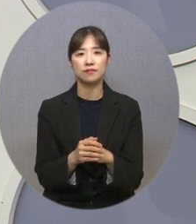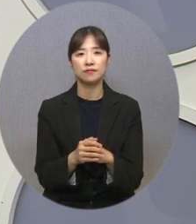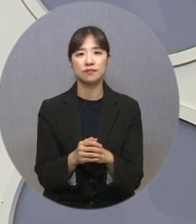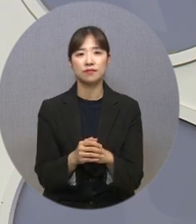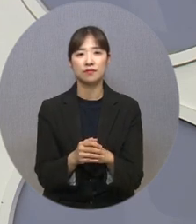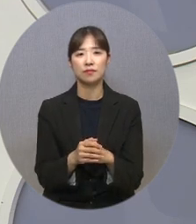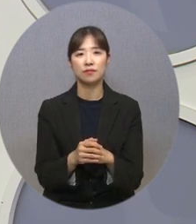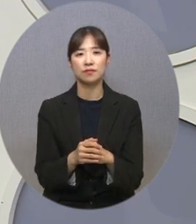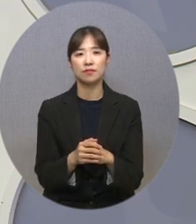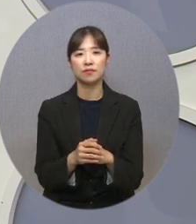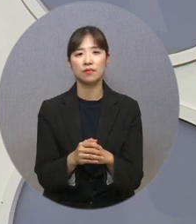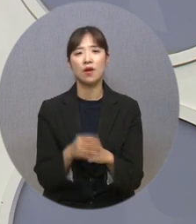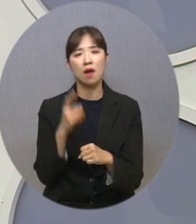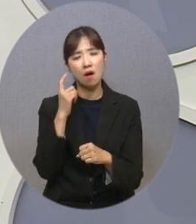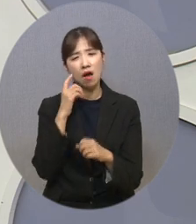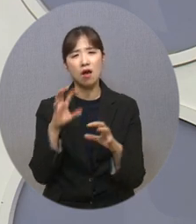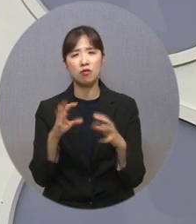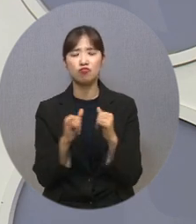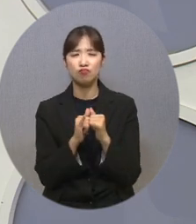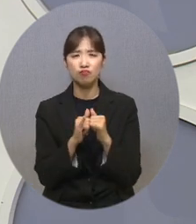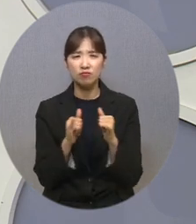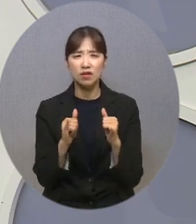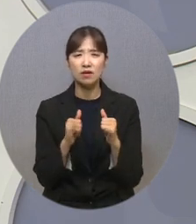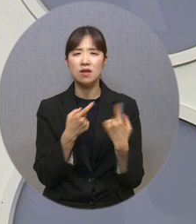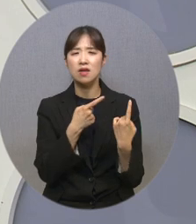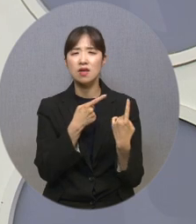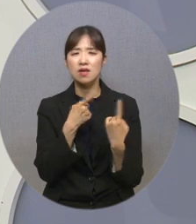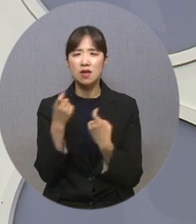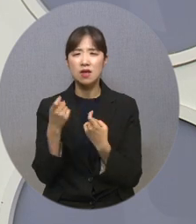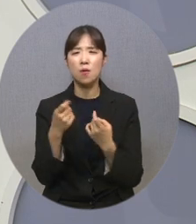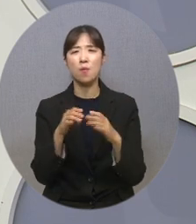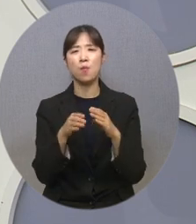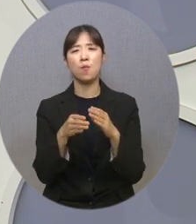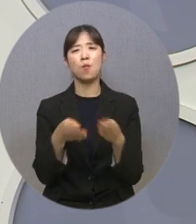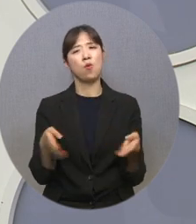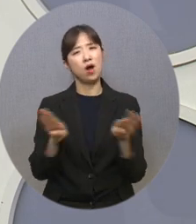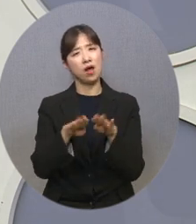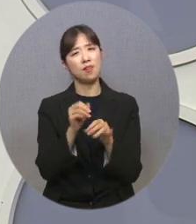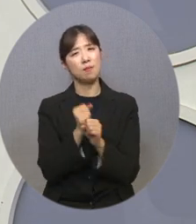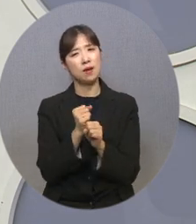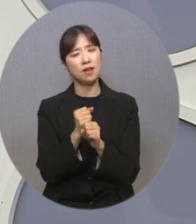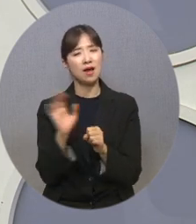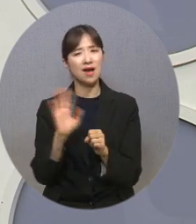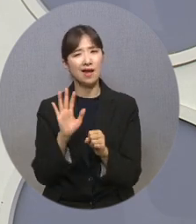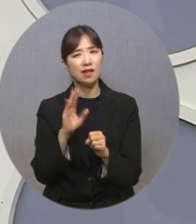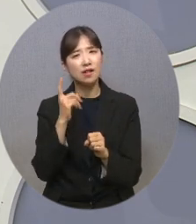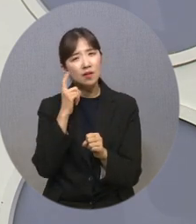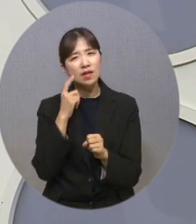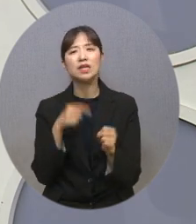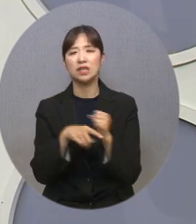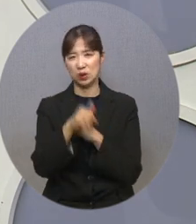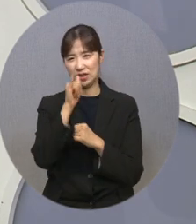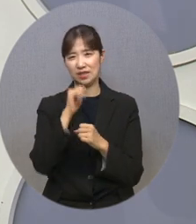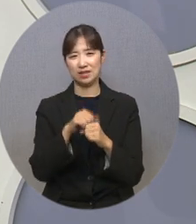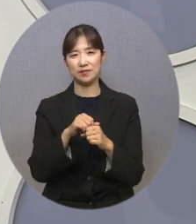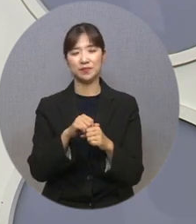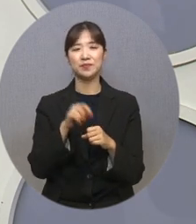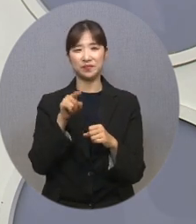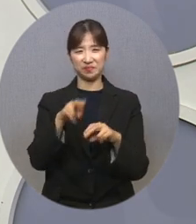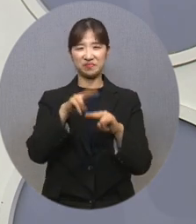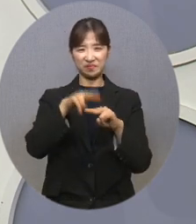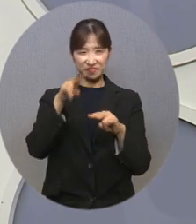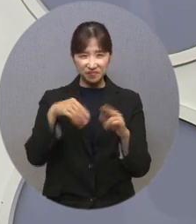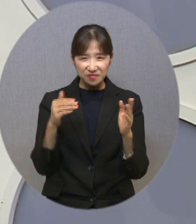왜 국민들이 기념관 하나 제대로 세우지 않을까? 여기는 이유가 있습니다. 하야를 하고 하와이를